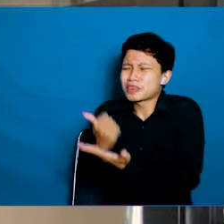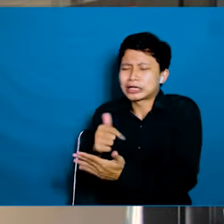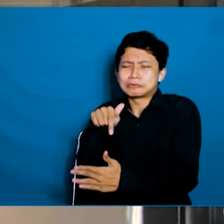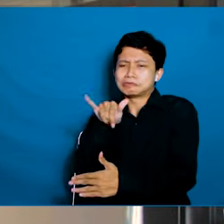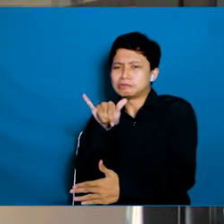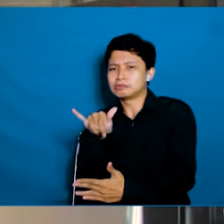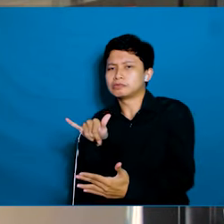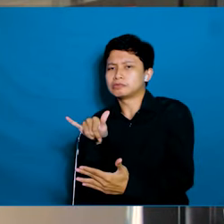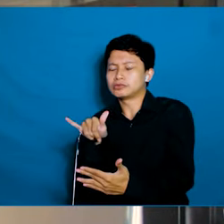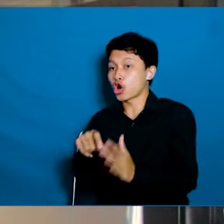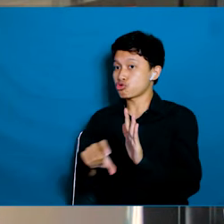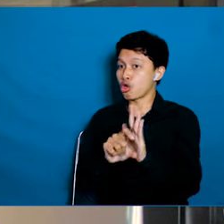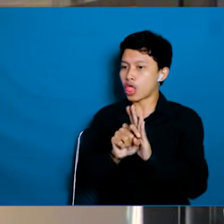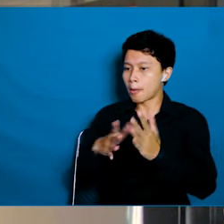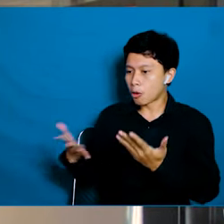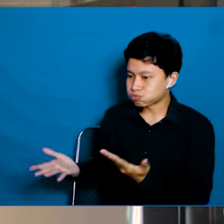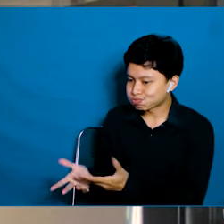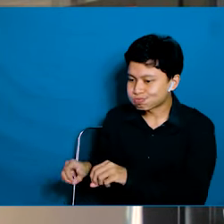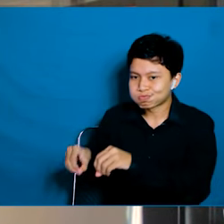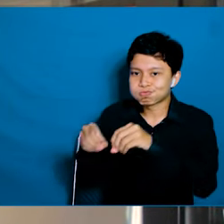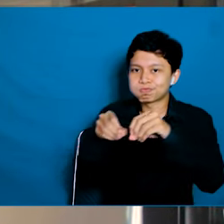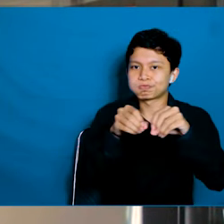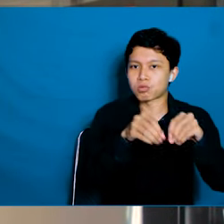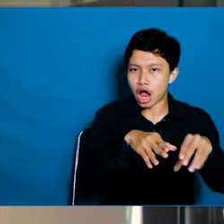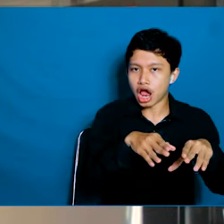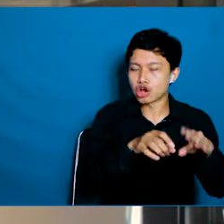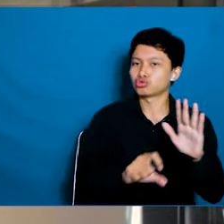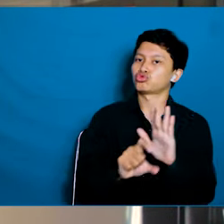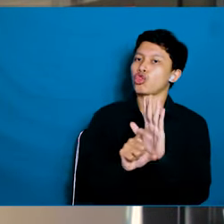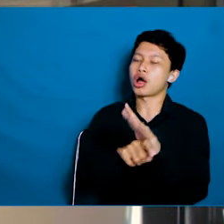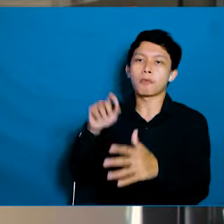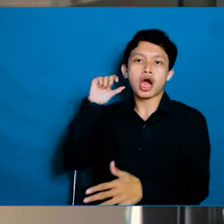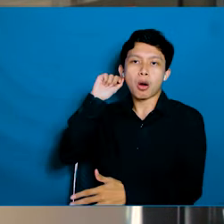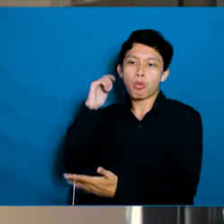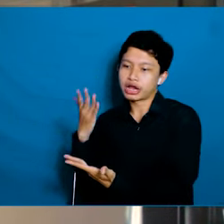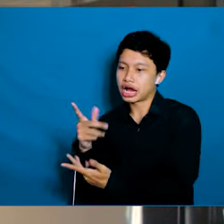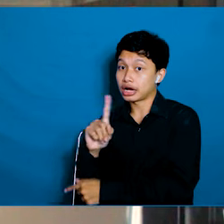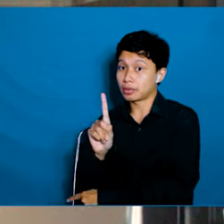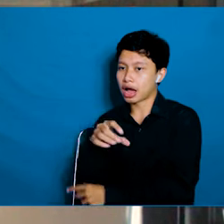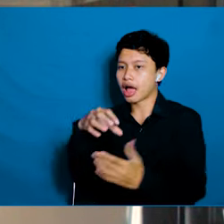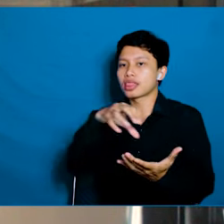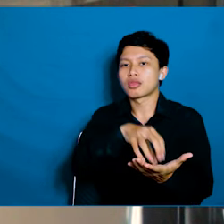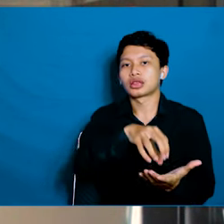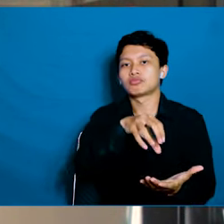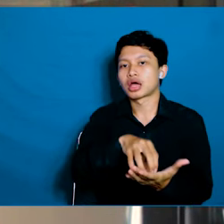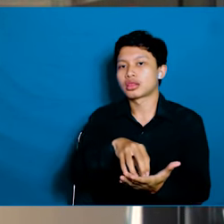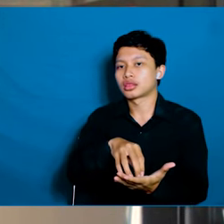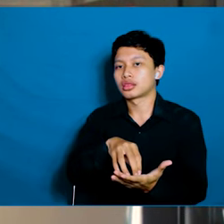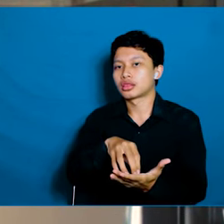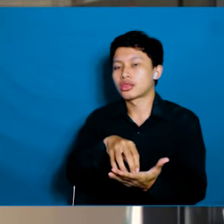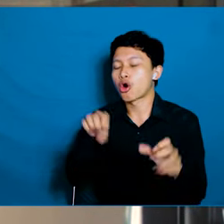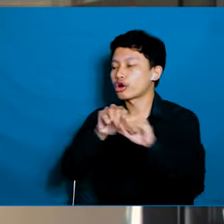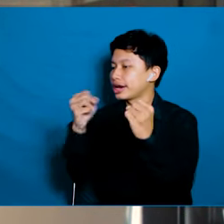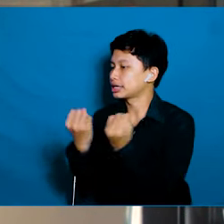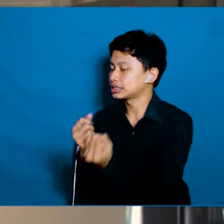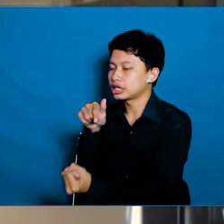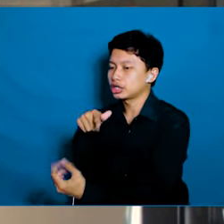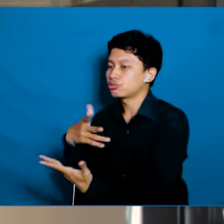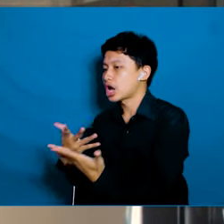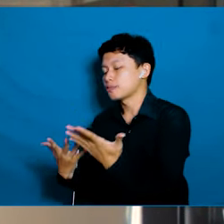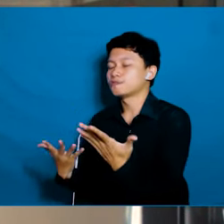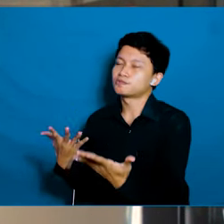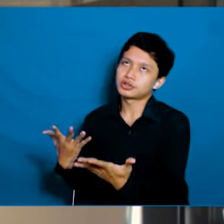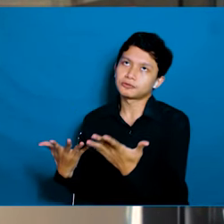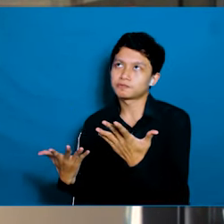penting sekali. Kemudian mencoba menggeser perempuan-perempuan yang berada di organisasi-organisasi itu,